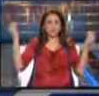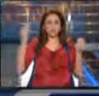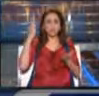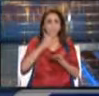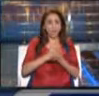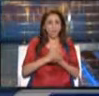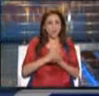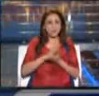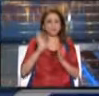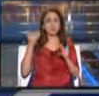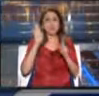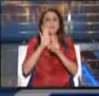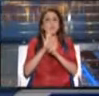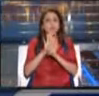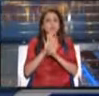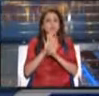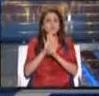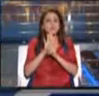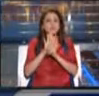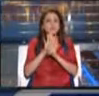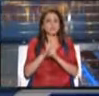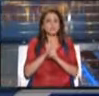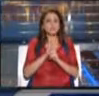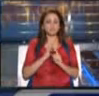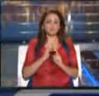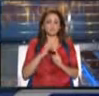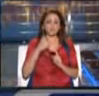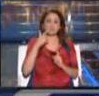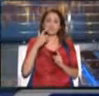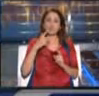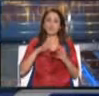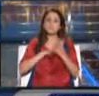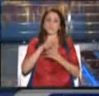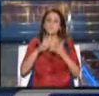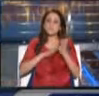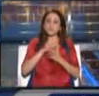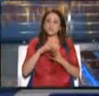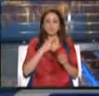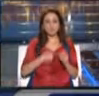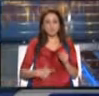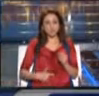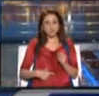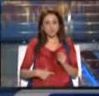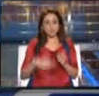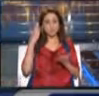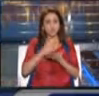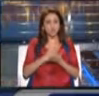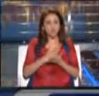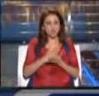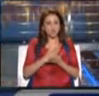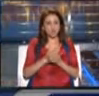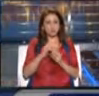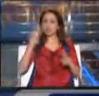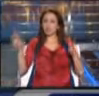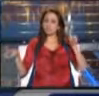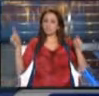محايد. منحاز يعني ايه؟ محايد في القضايا الرئيسيه، محايد في القضايا اللي يكون فيها